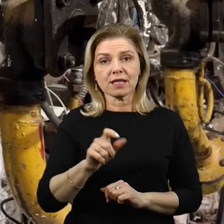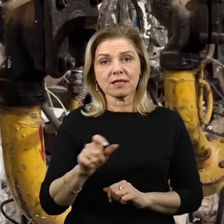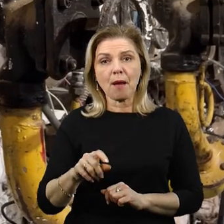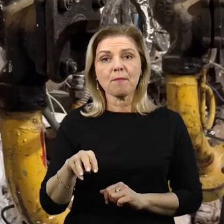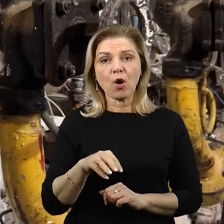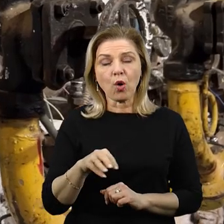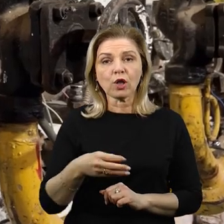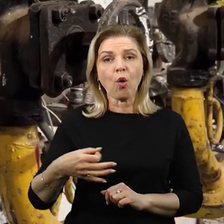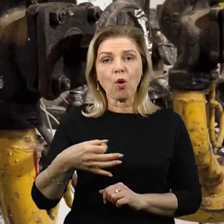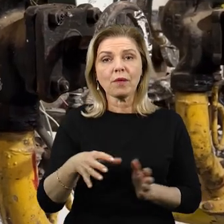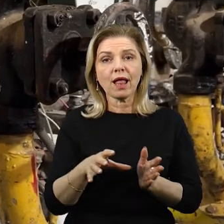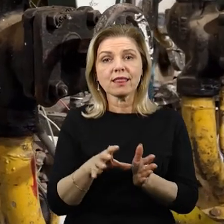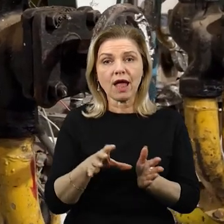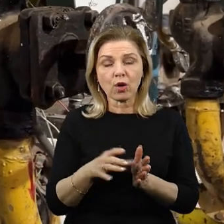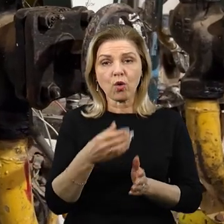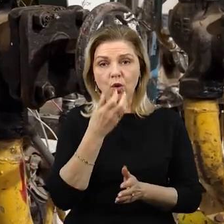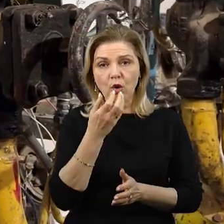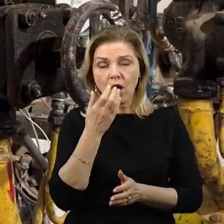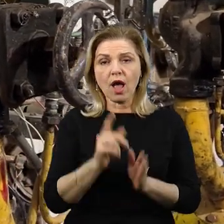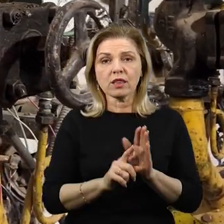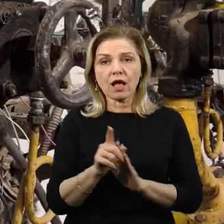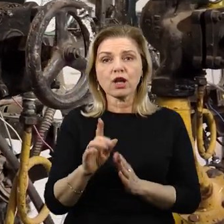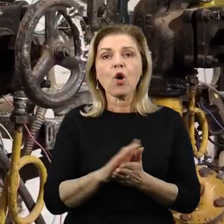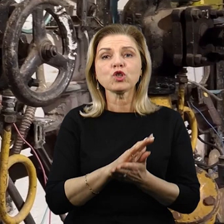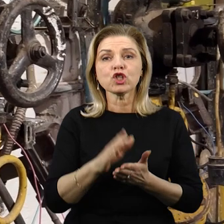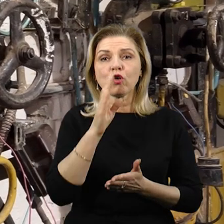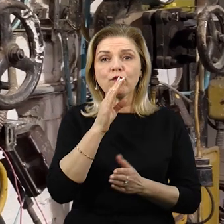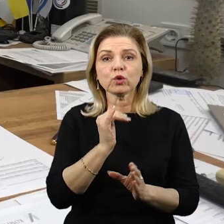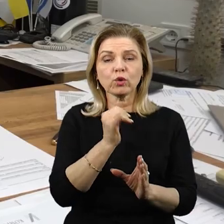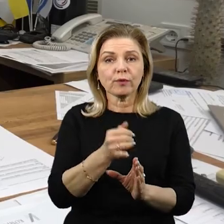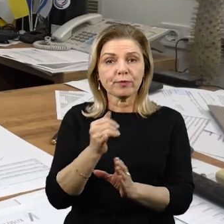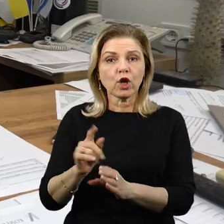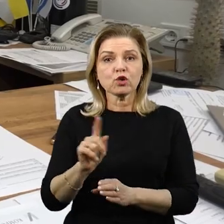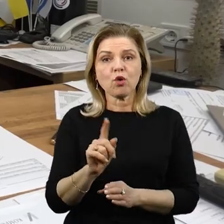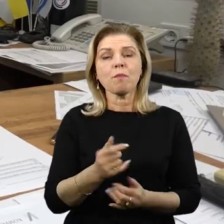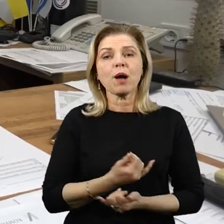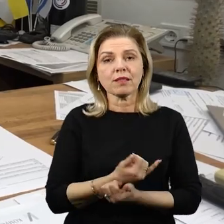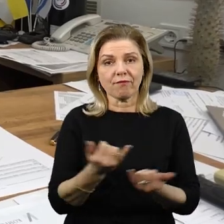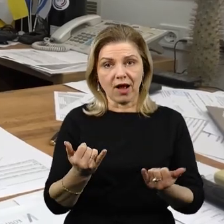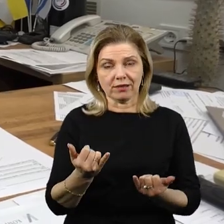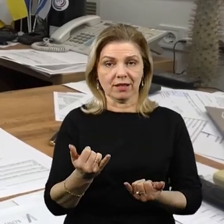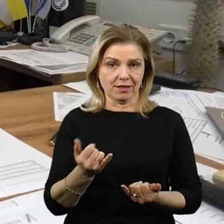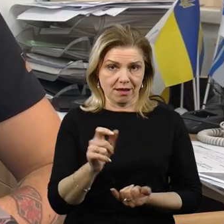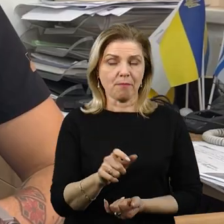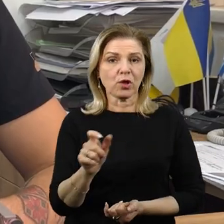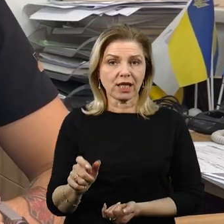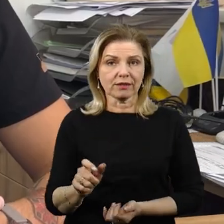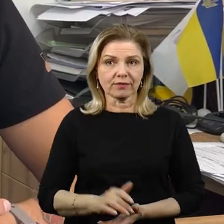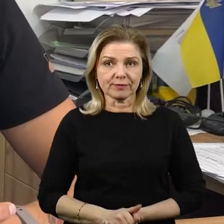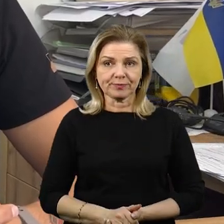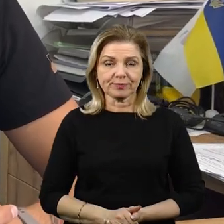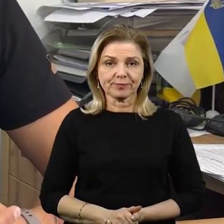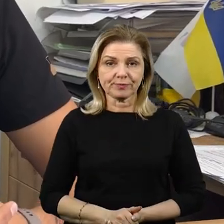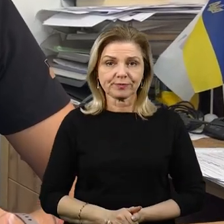облтеплоенерго розпочали заповнювати мережі хімочищеною водою аби потім подавати її абонентам - розповів Микола